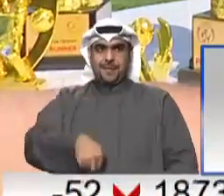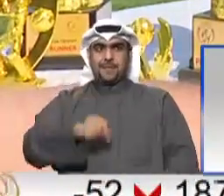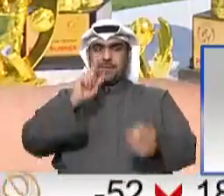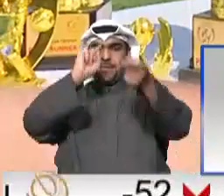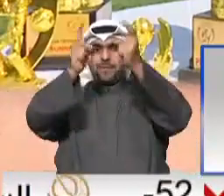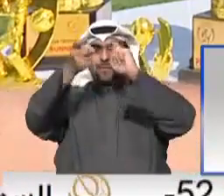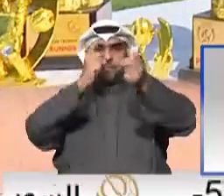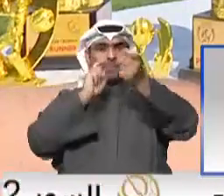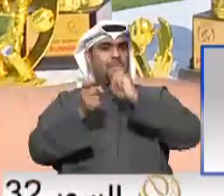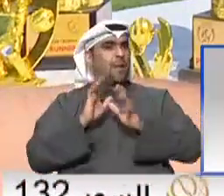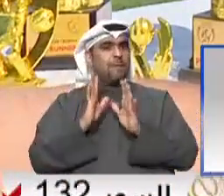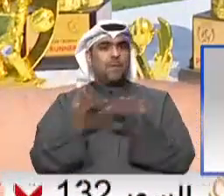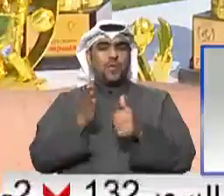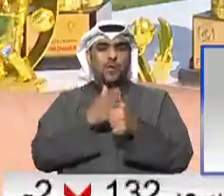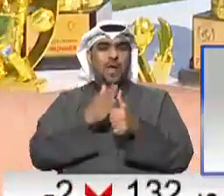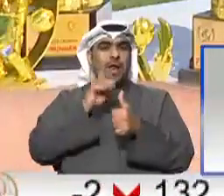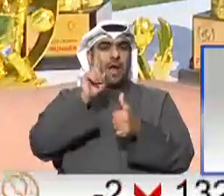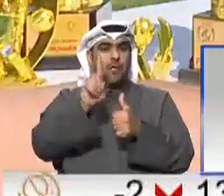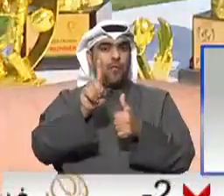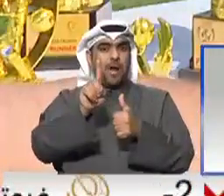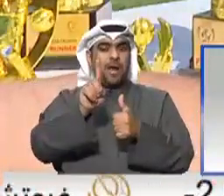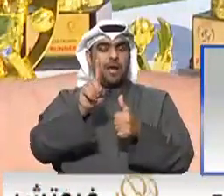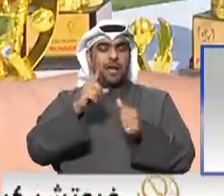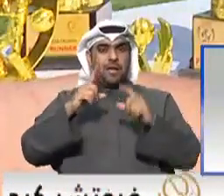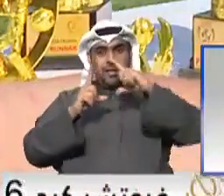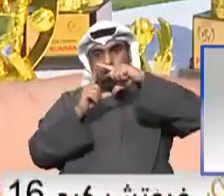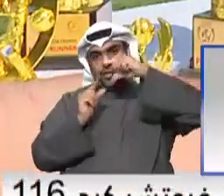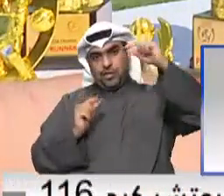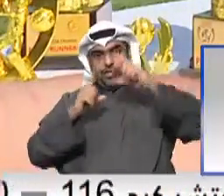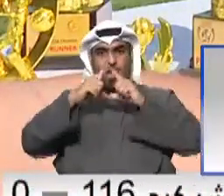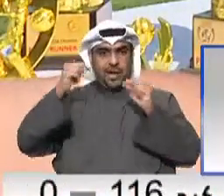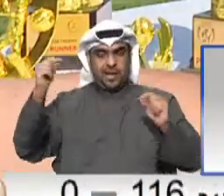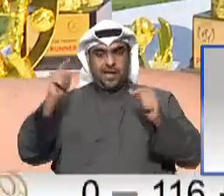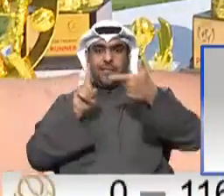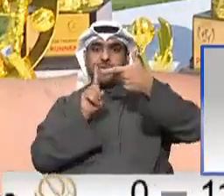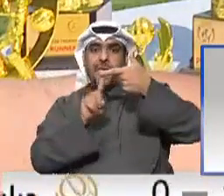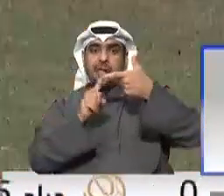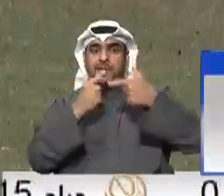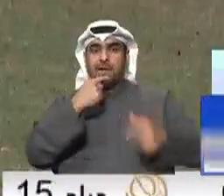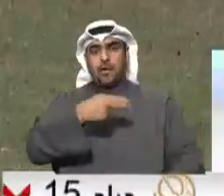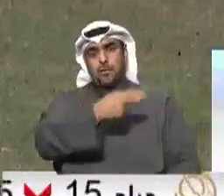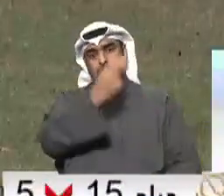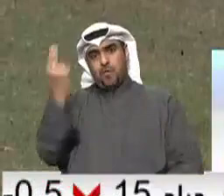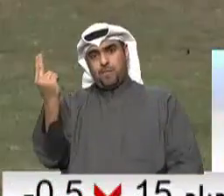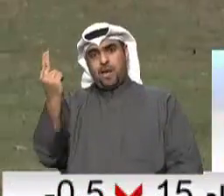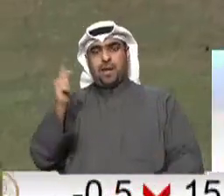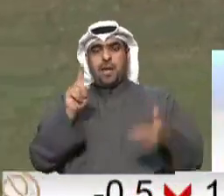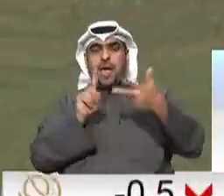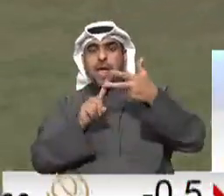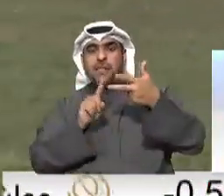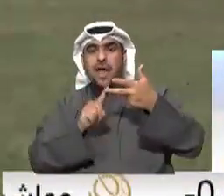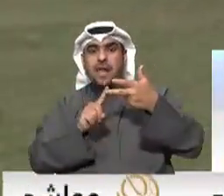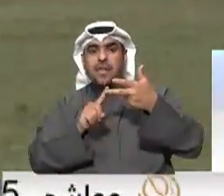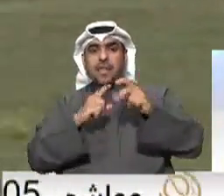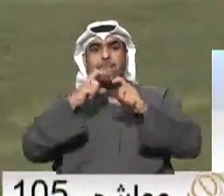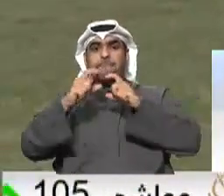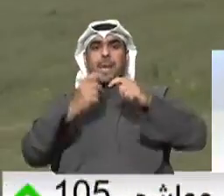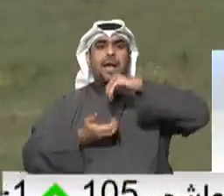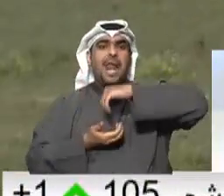بوبيان وحتى اهل المتحد بس يعني فريقين ما شاء الله